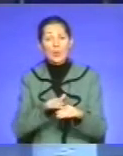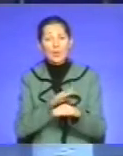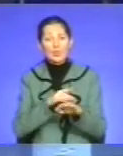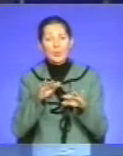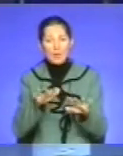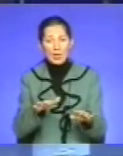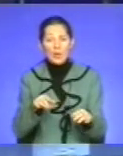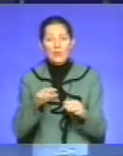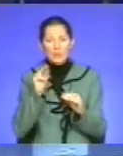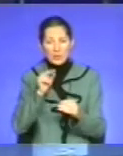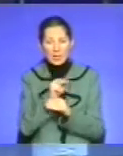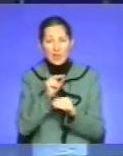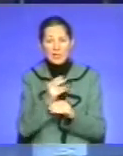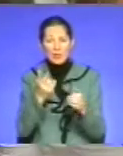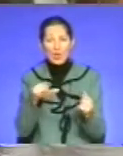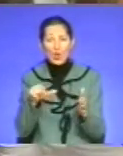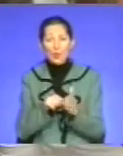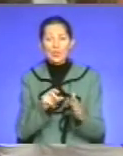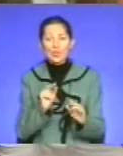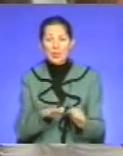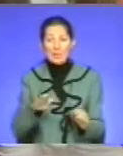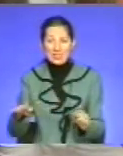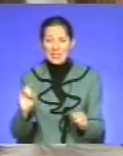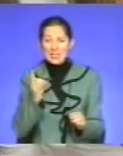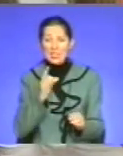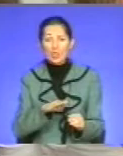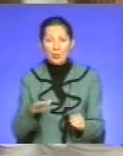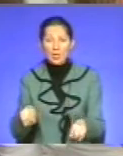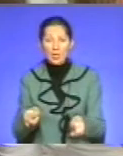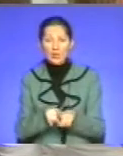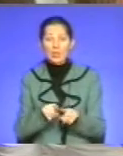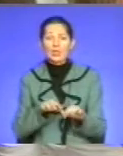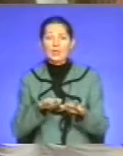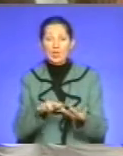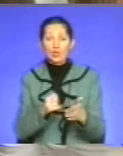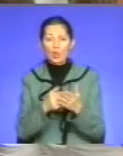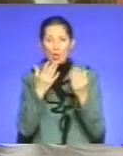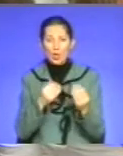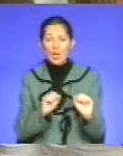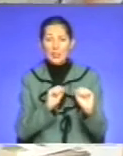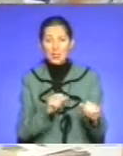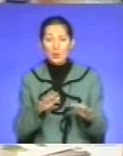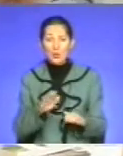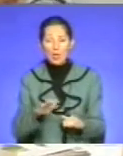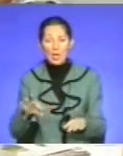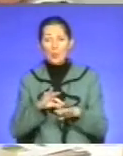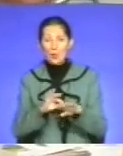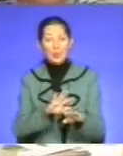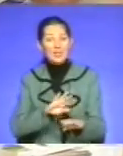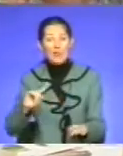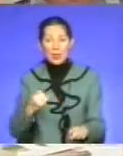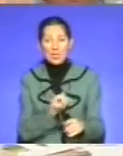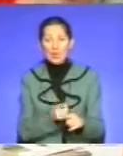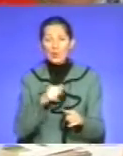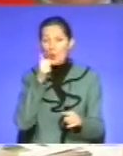вихованці дитячих будинків. Такі заходи до Дня захисту дітей проводять уже не вперше. Цьогоріч запросили